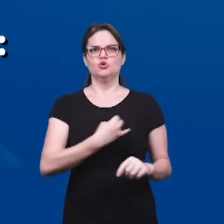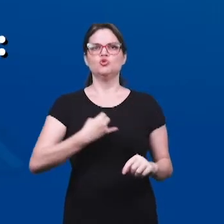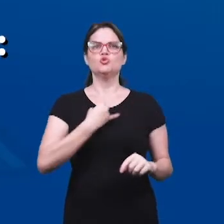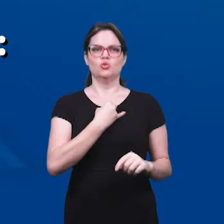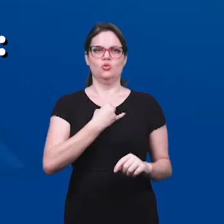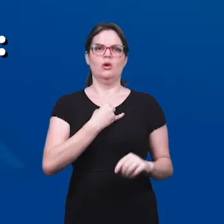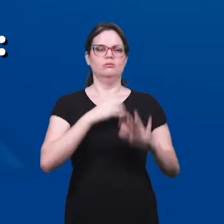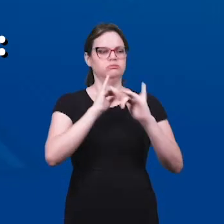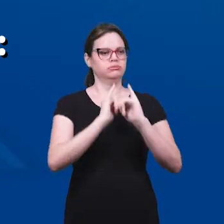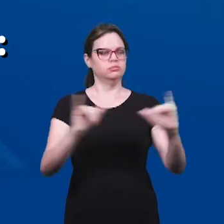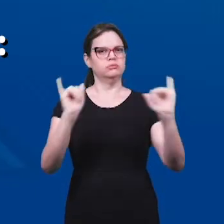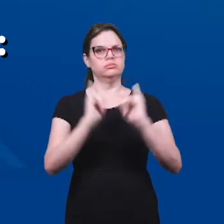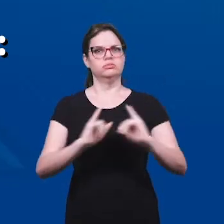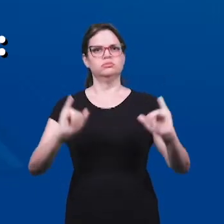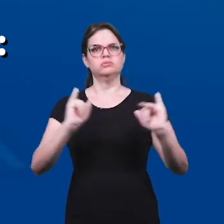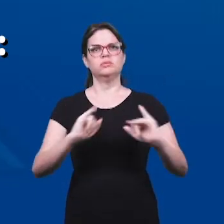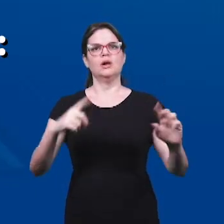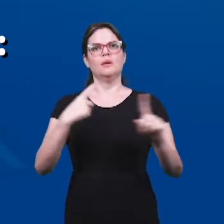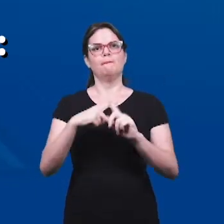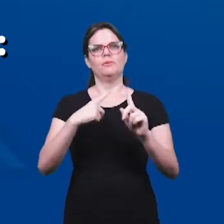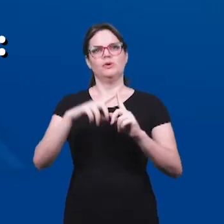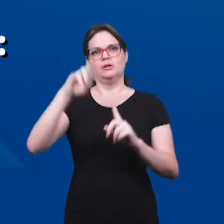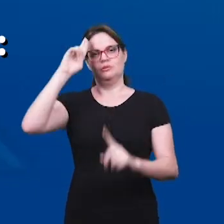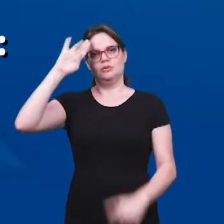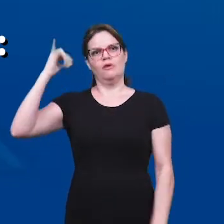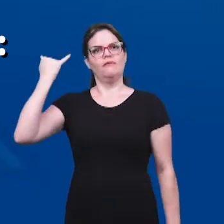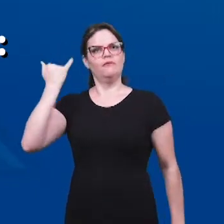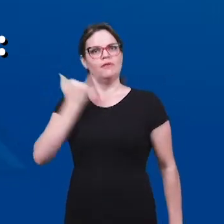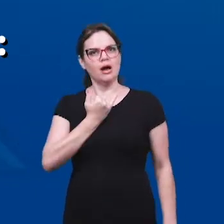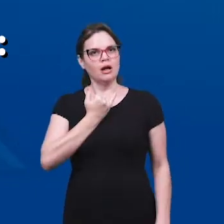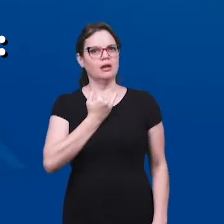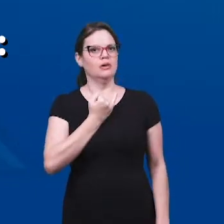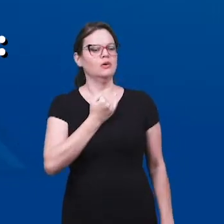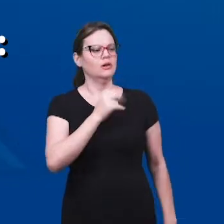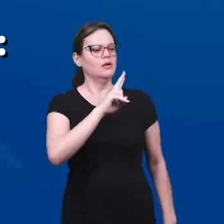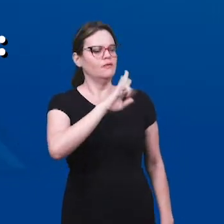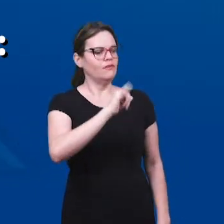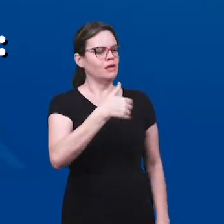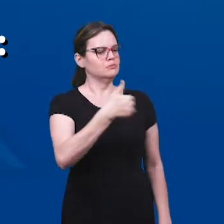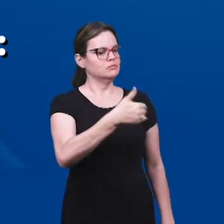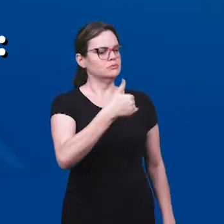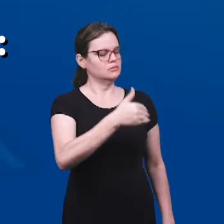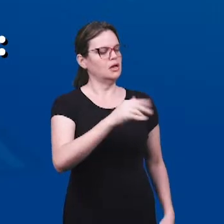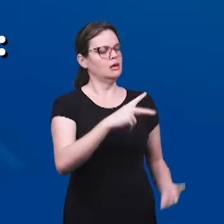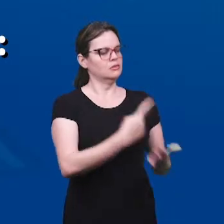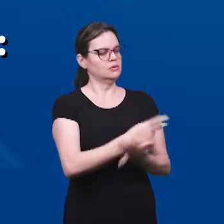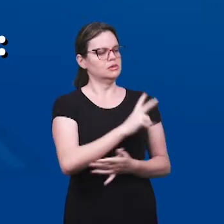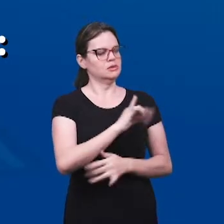di Giovanni dopo che fu avvisato sulle cose che devono avvenire tra breve.